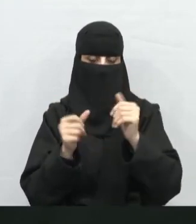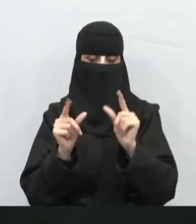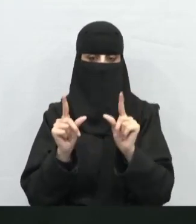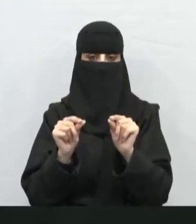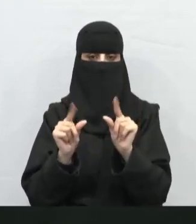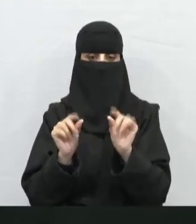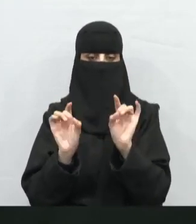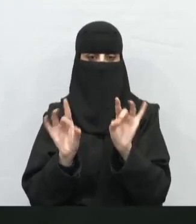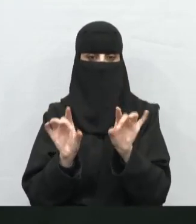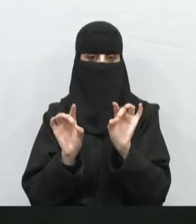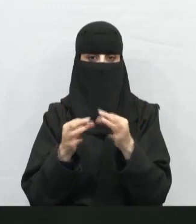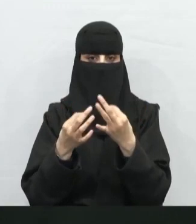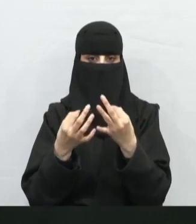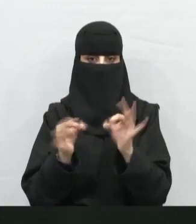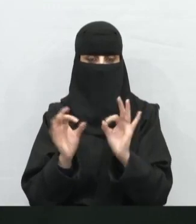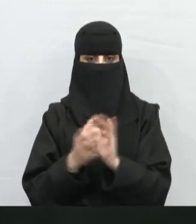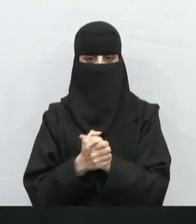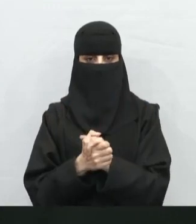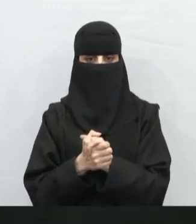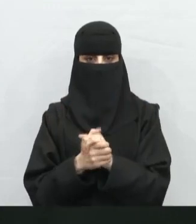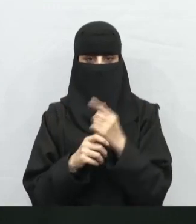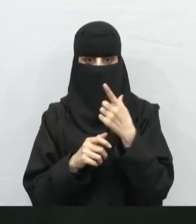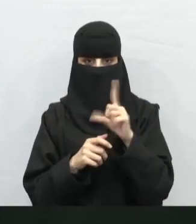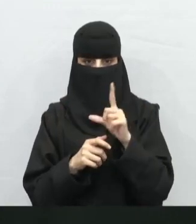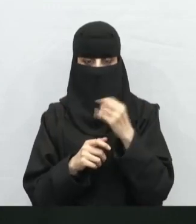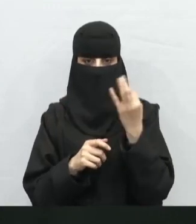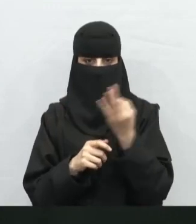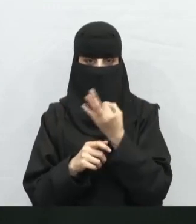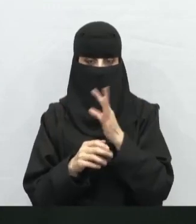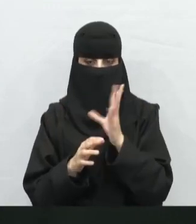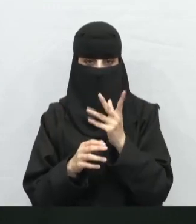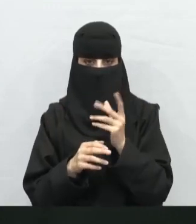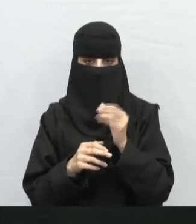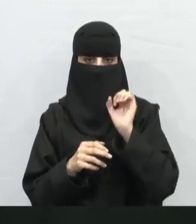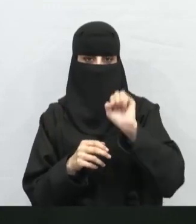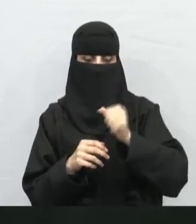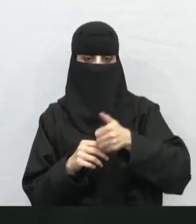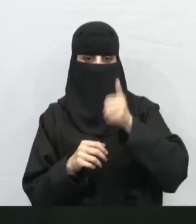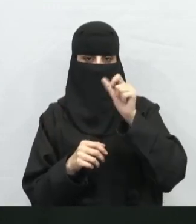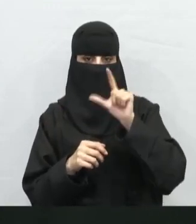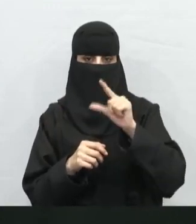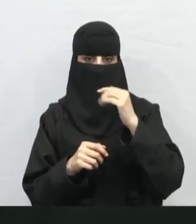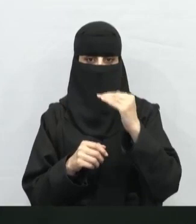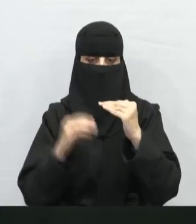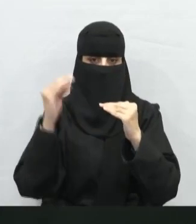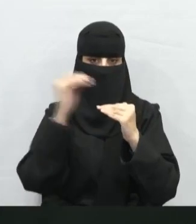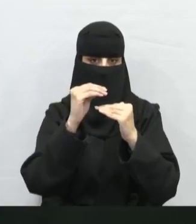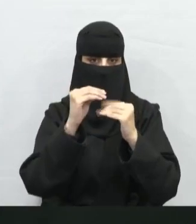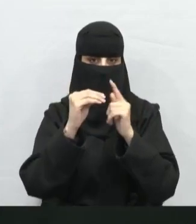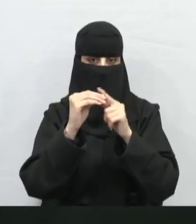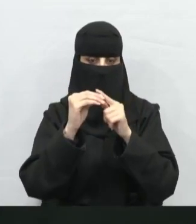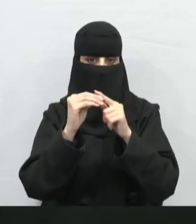احسنتم وبارك الله فيكم عندما نطقنا واياكم هذه الكلمه بالتنوين الضم او تنوين الفتح او تنوين الكسر